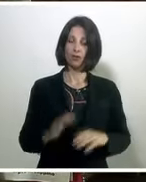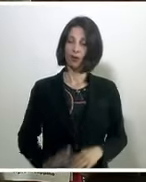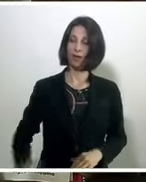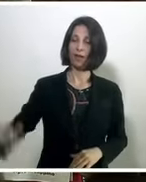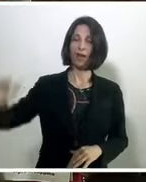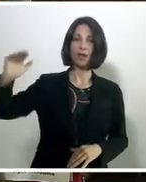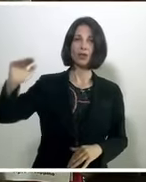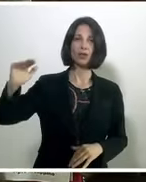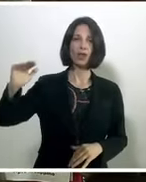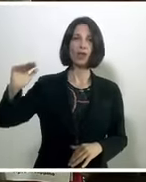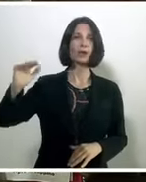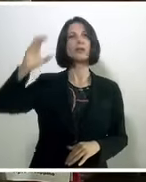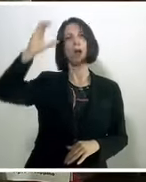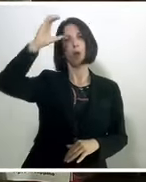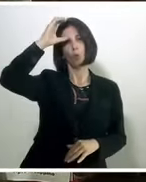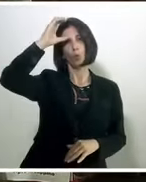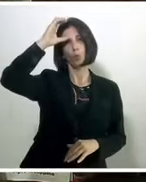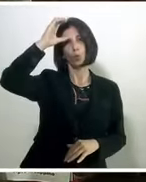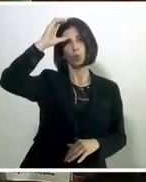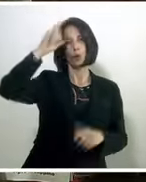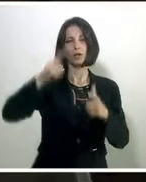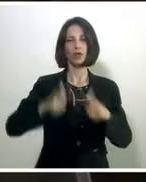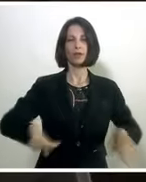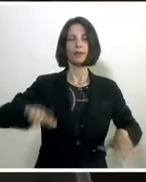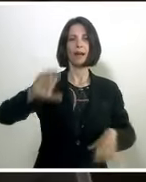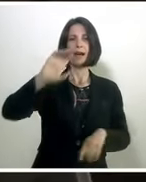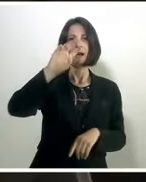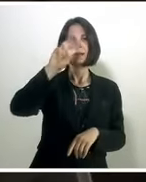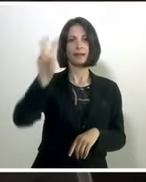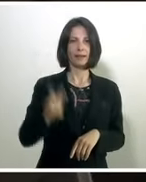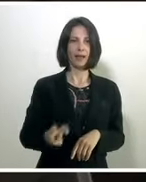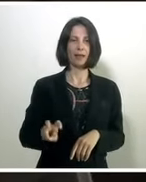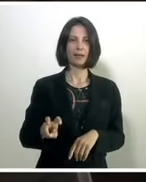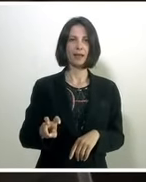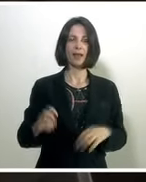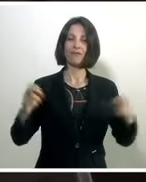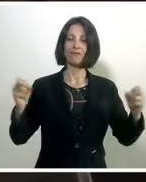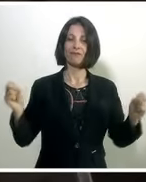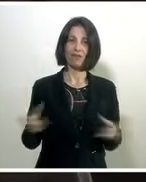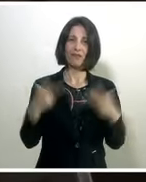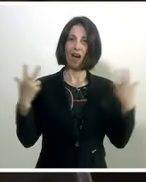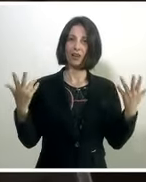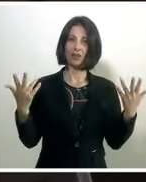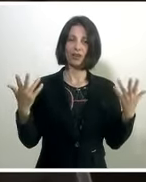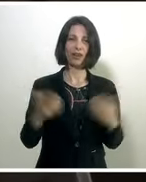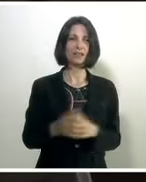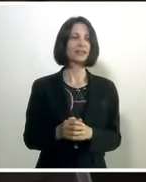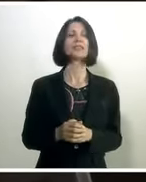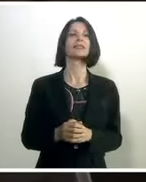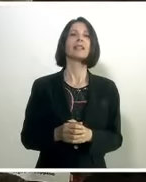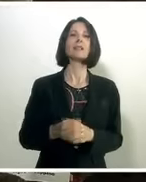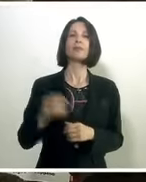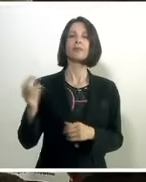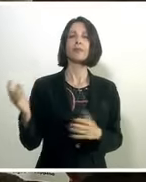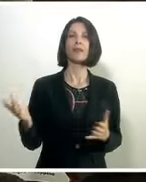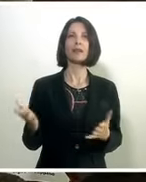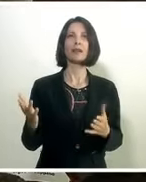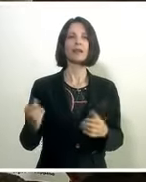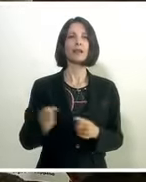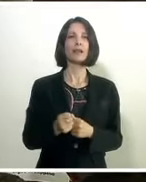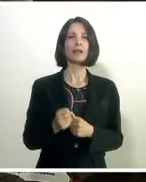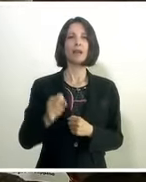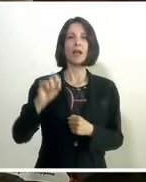temperie culturale quella sassarese di straordinaria vivacità nella quale l'eco dei valori illuministici